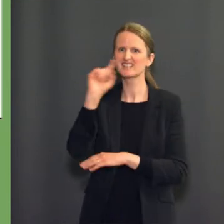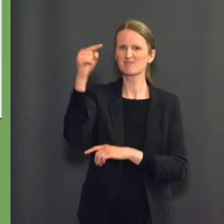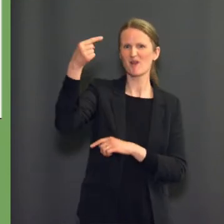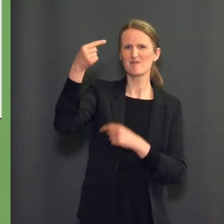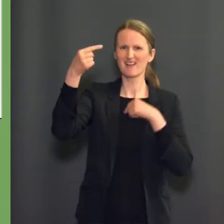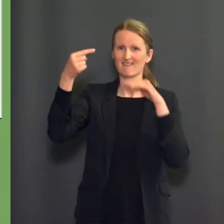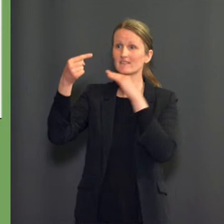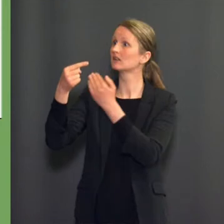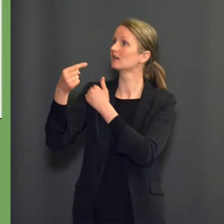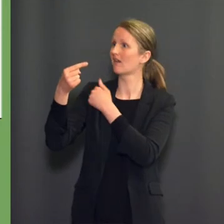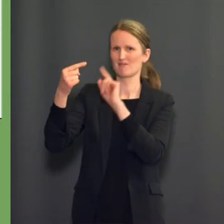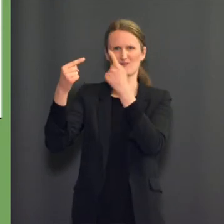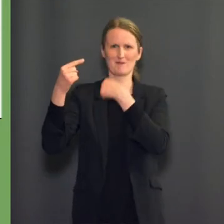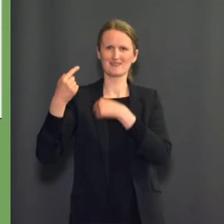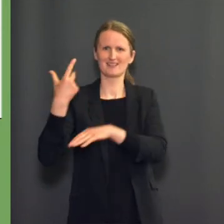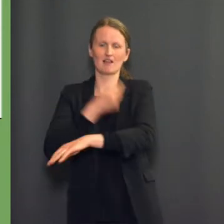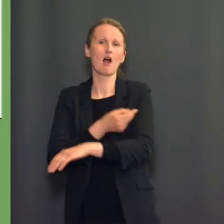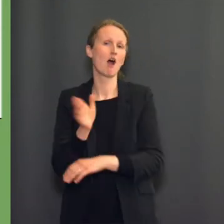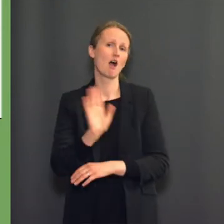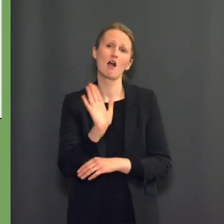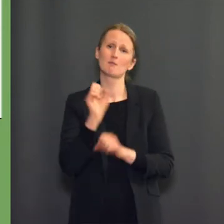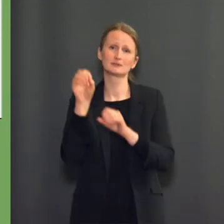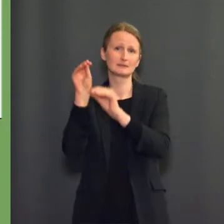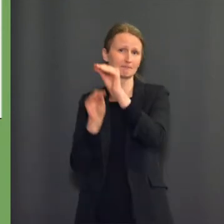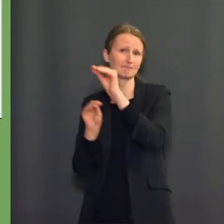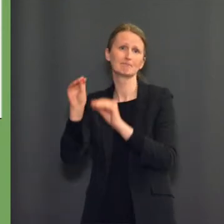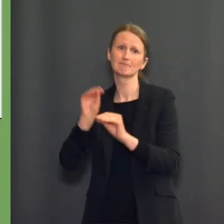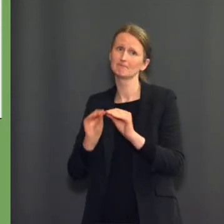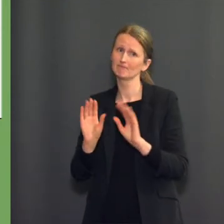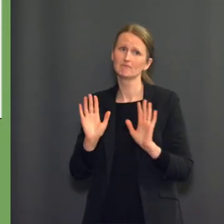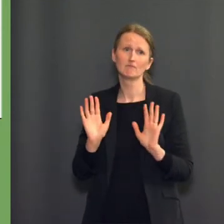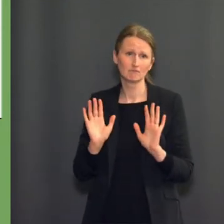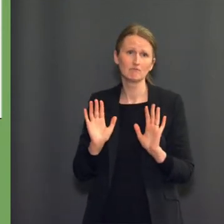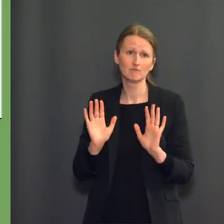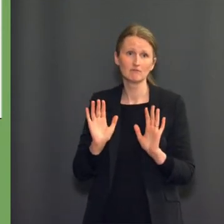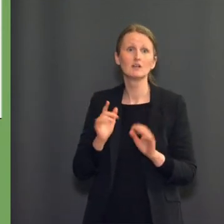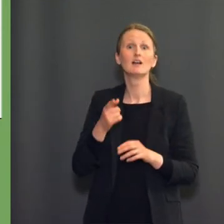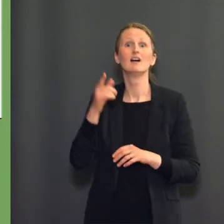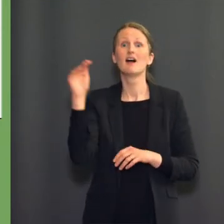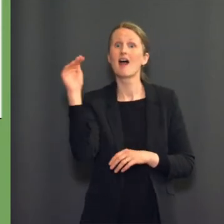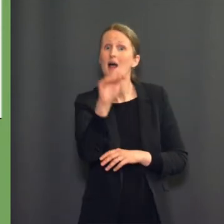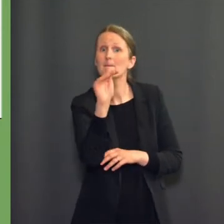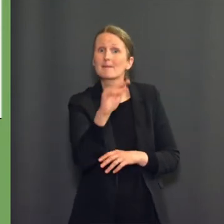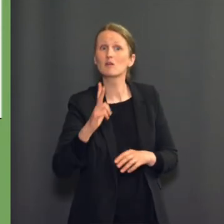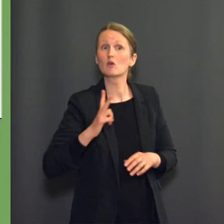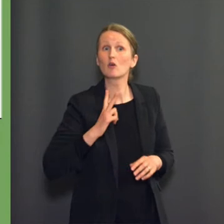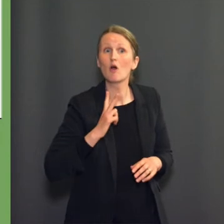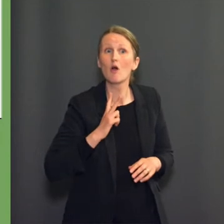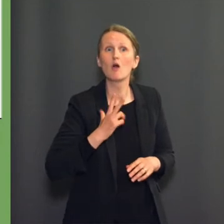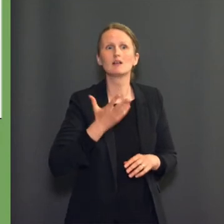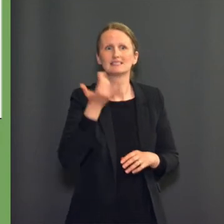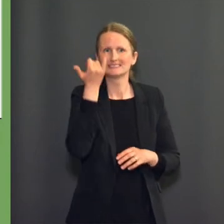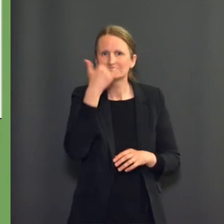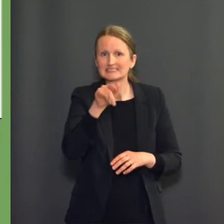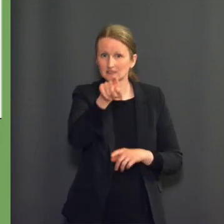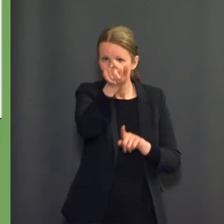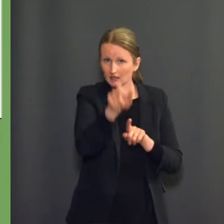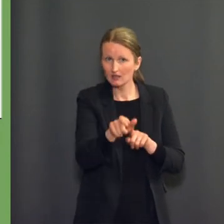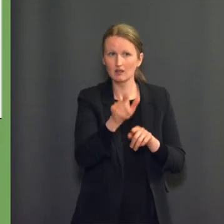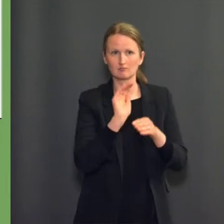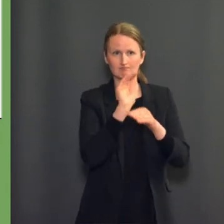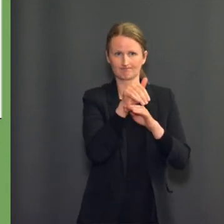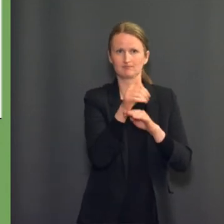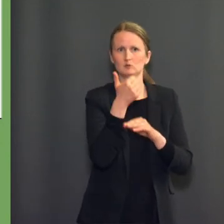invité. Vous ne serez d'ailleurs convoqué que si vous faites partie du groupe cible qui